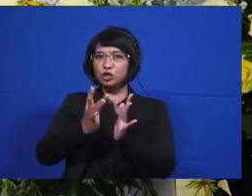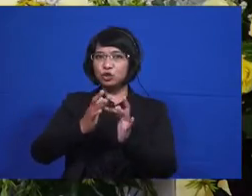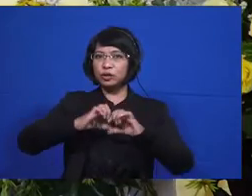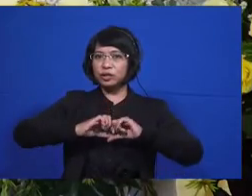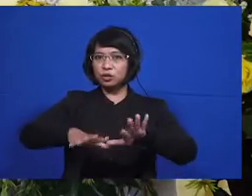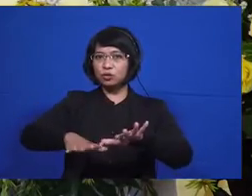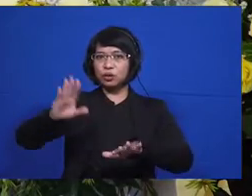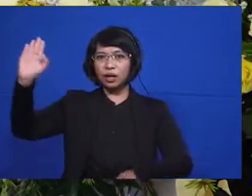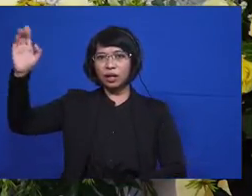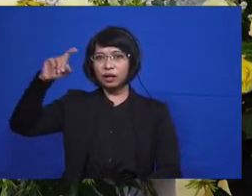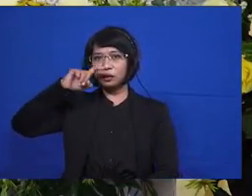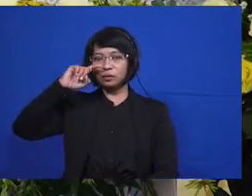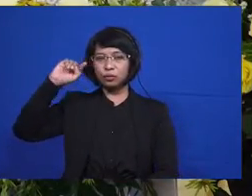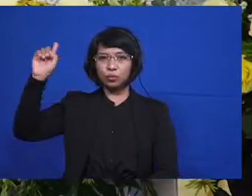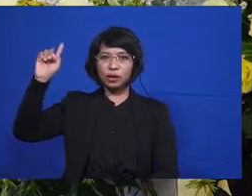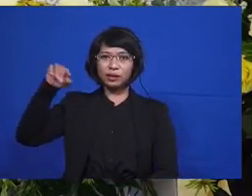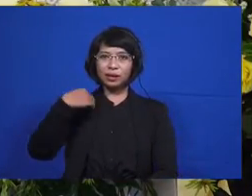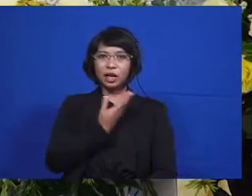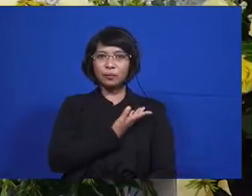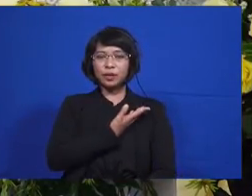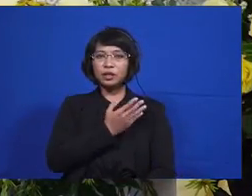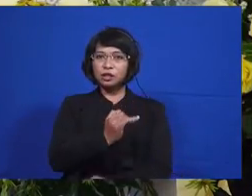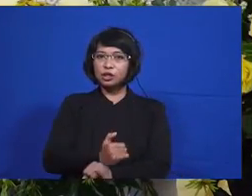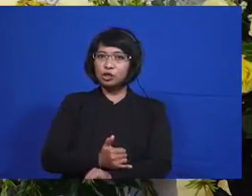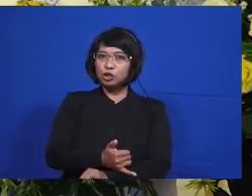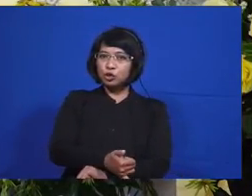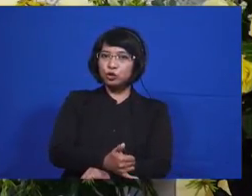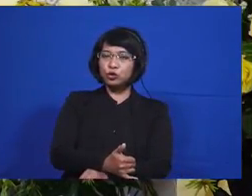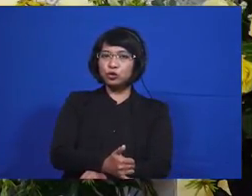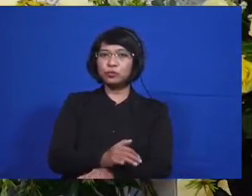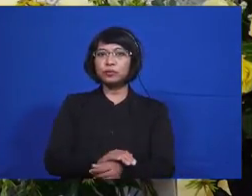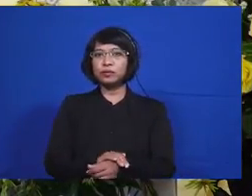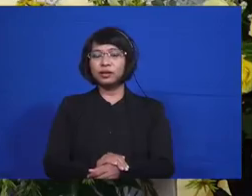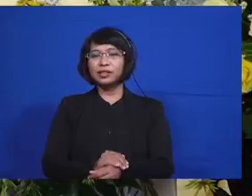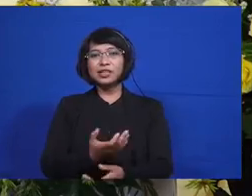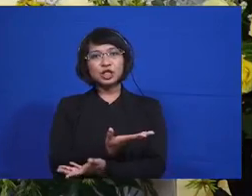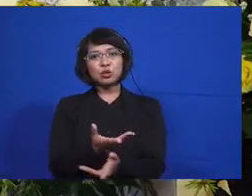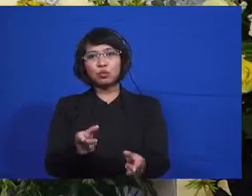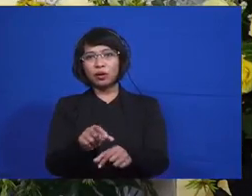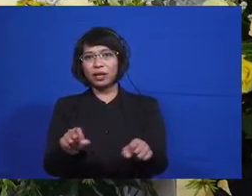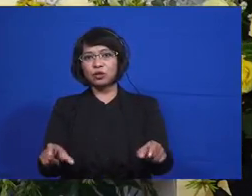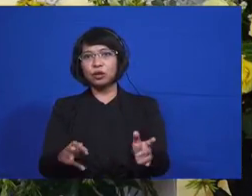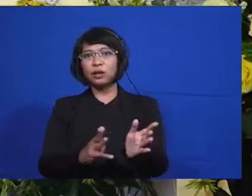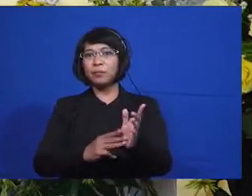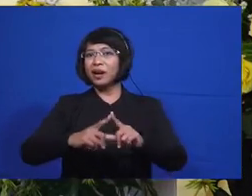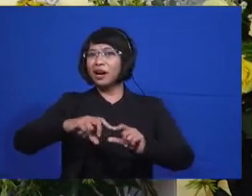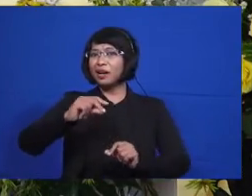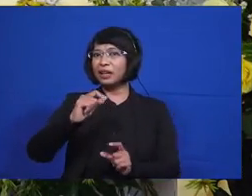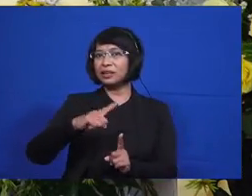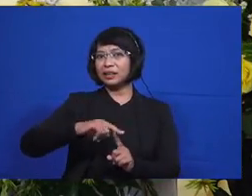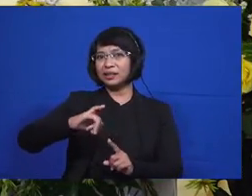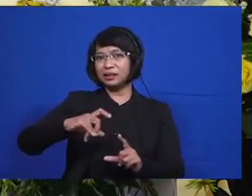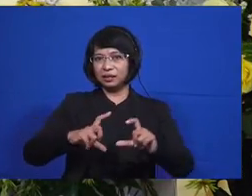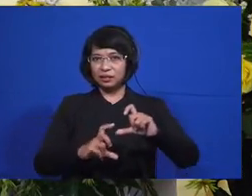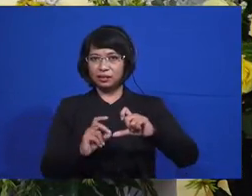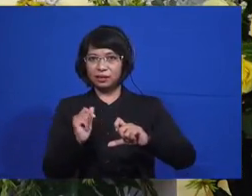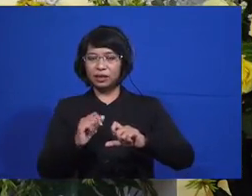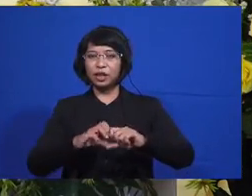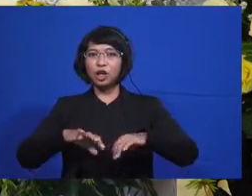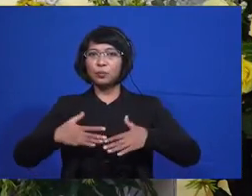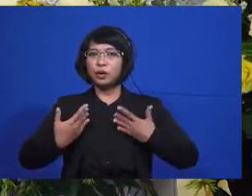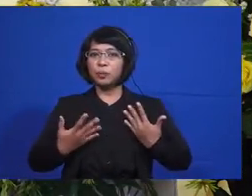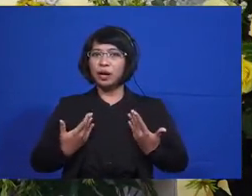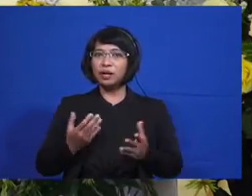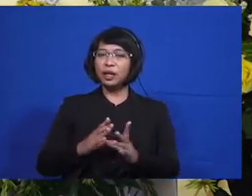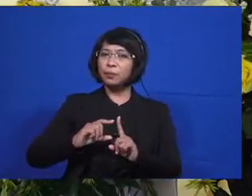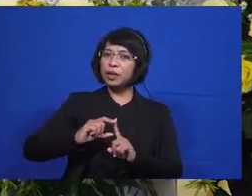kami, dan Santo Yosef mempelainya, serta para rasul dan para martirmu yang berbahagia,